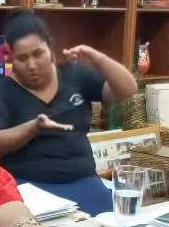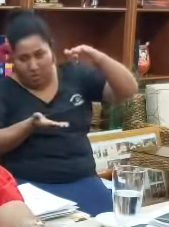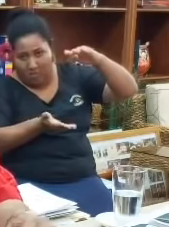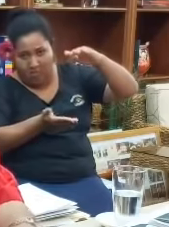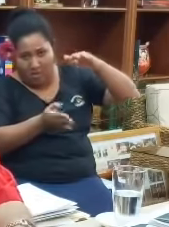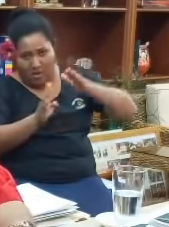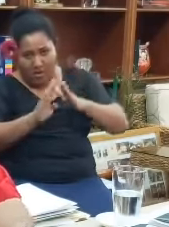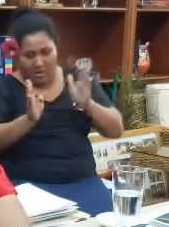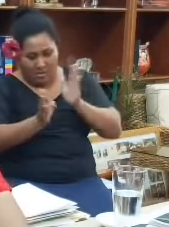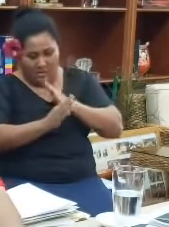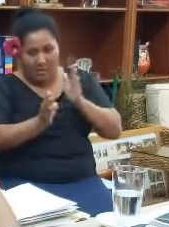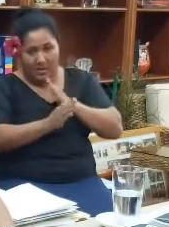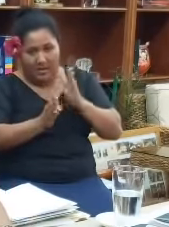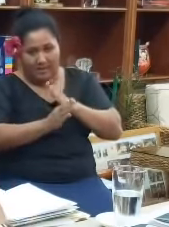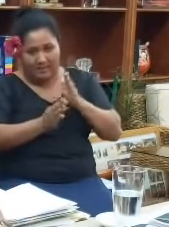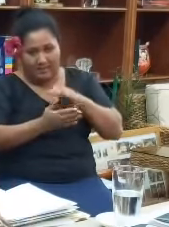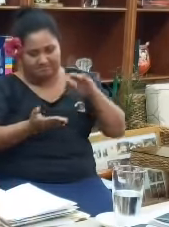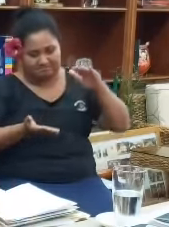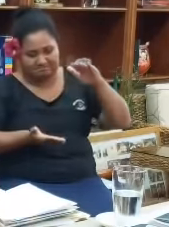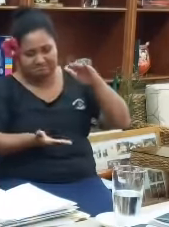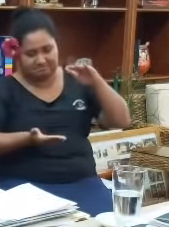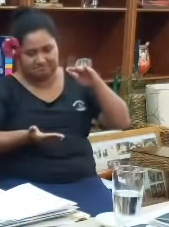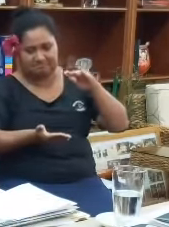un peu de télé.